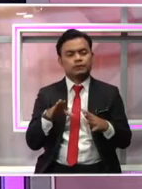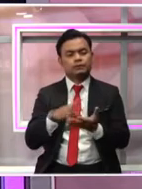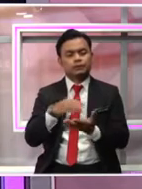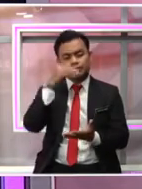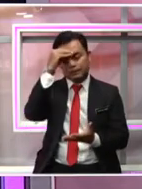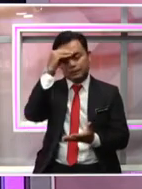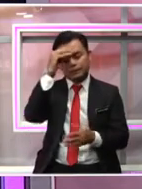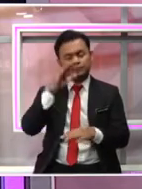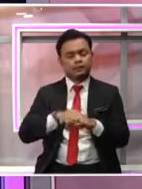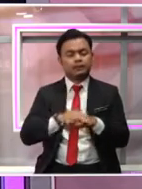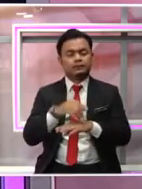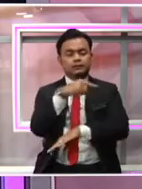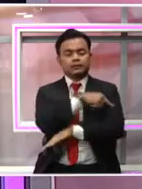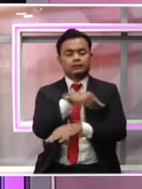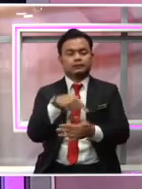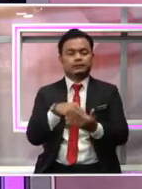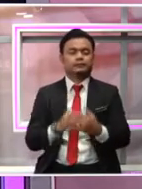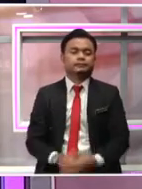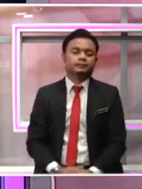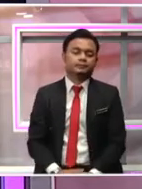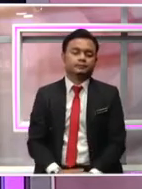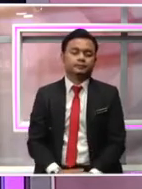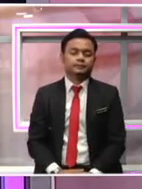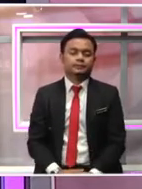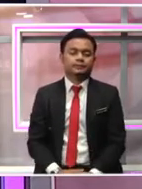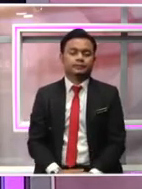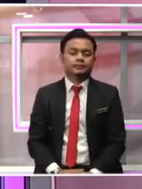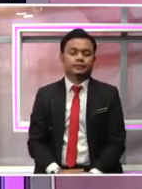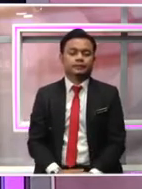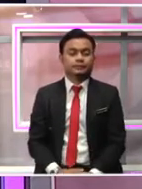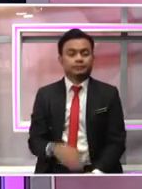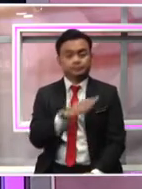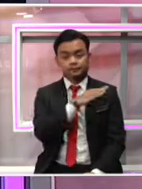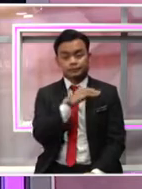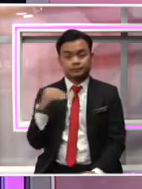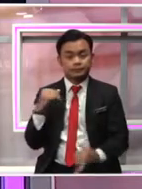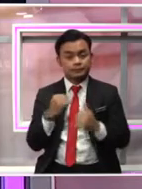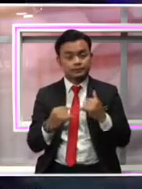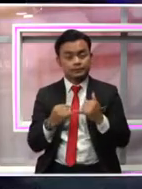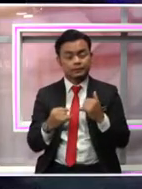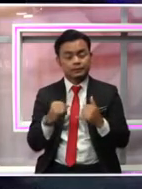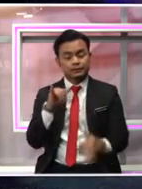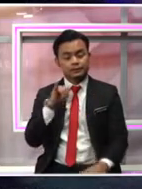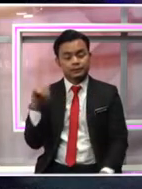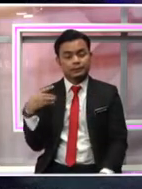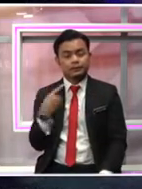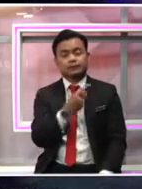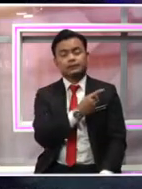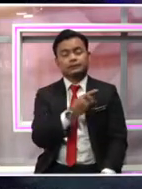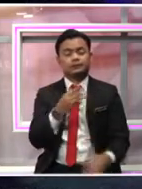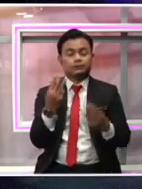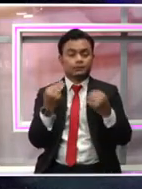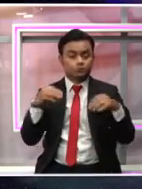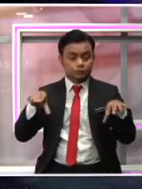hebat dan bagus Nisa dan anak murid di rumah tingkat akhir ini kitena cube lagi aktivitas yang menarik